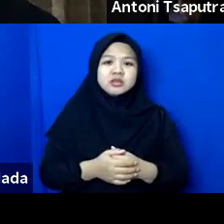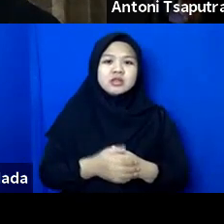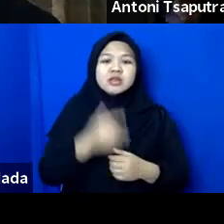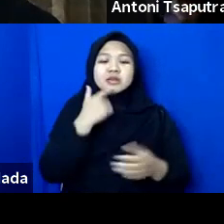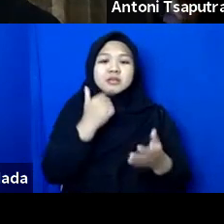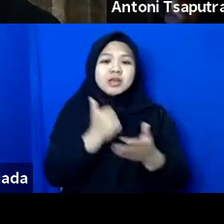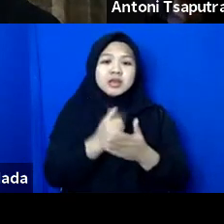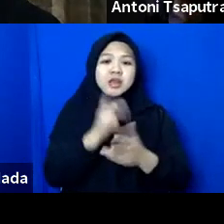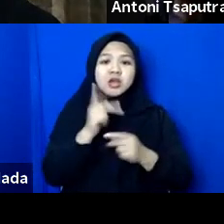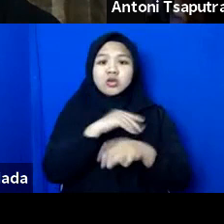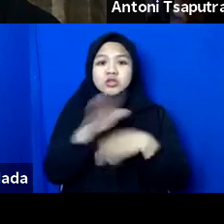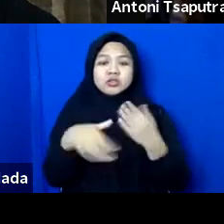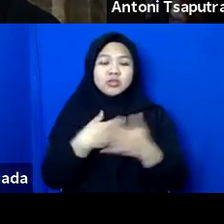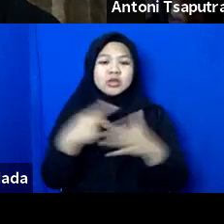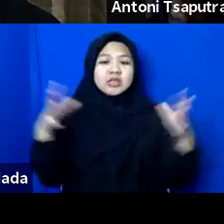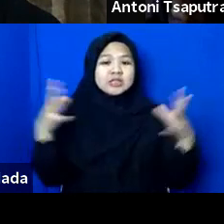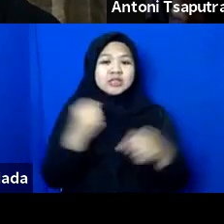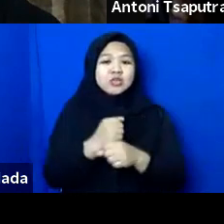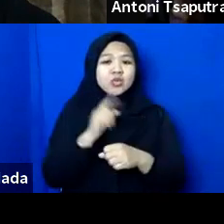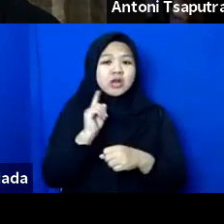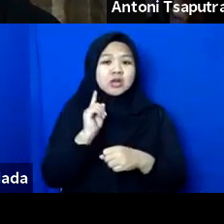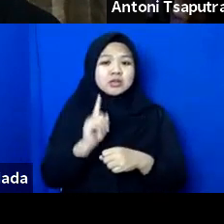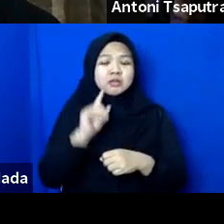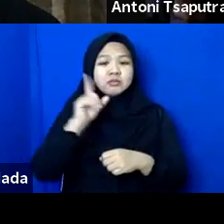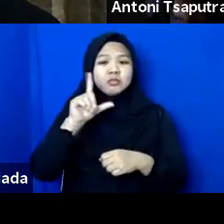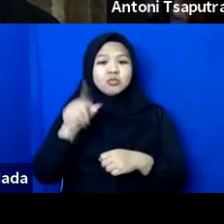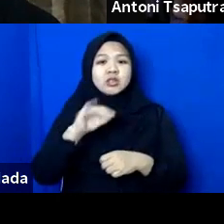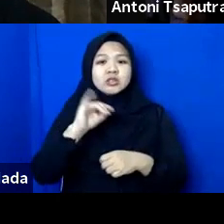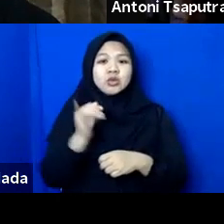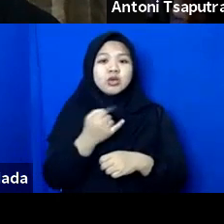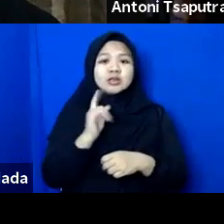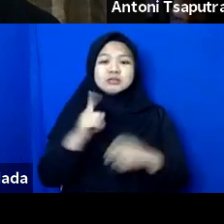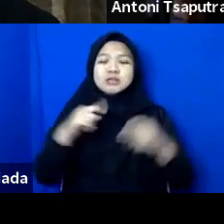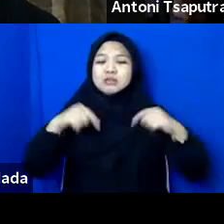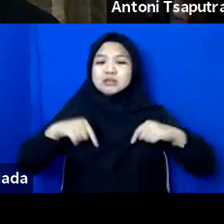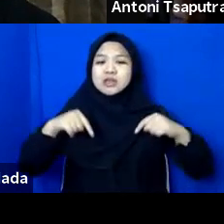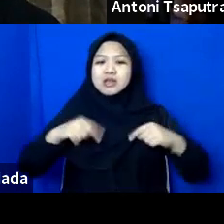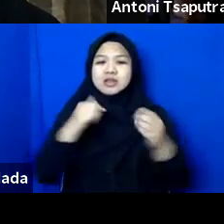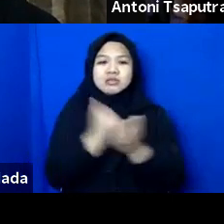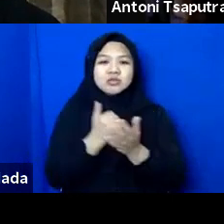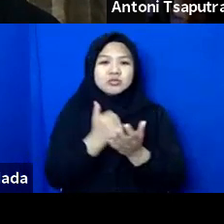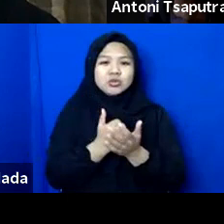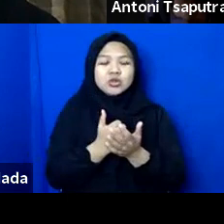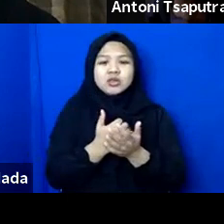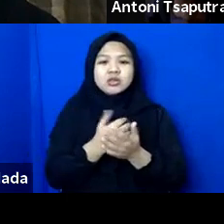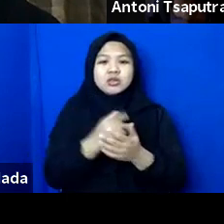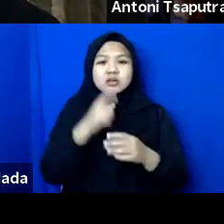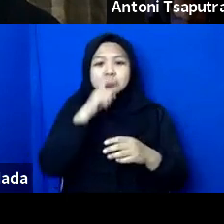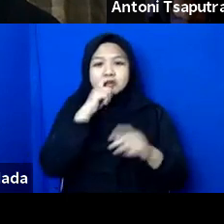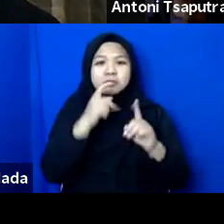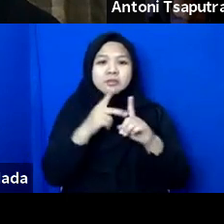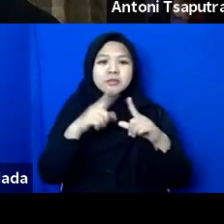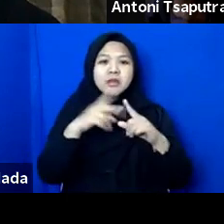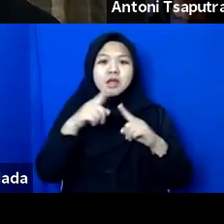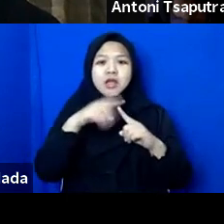enak sih Hai semuanya kita Satukan ajah nanti di bulan Januari Karena sekarang ini benar-benar nih Pak Harto saya